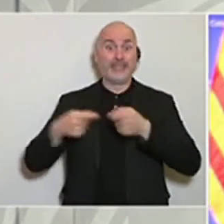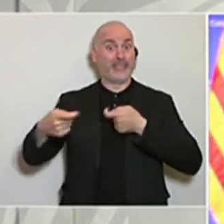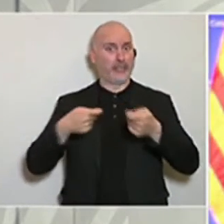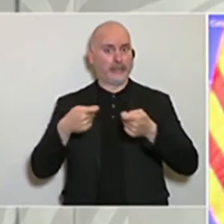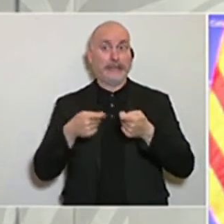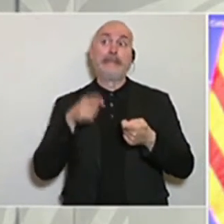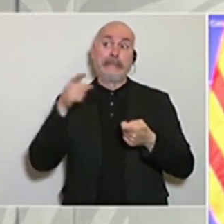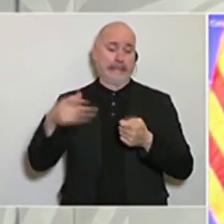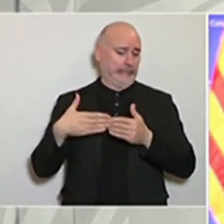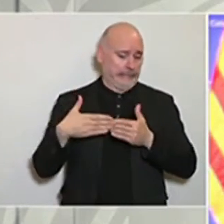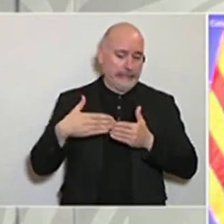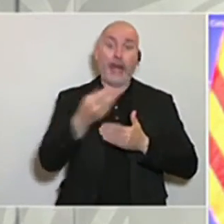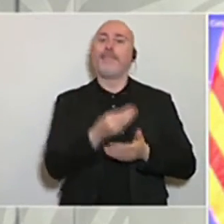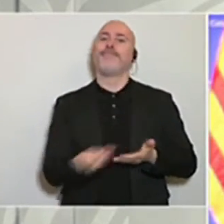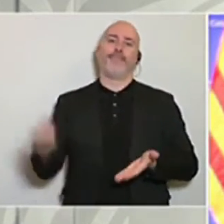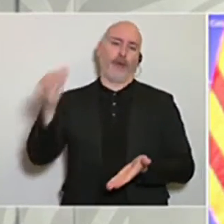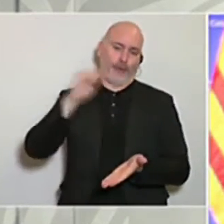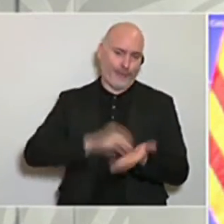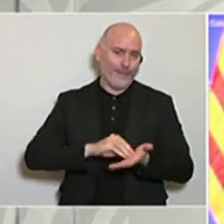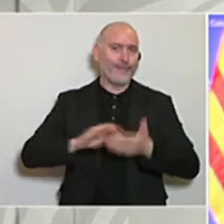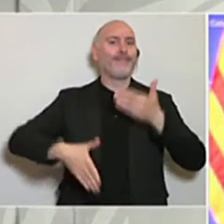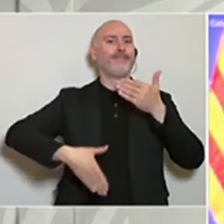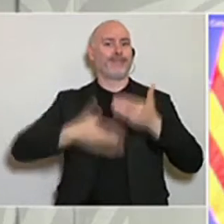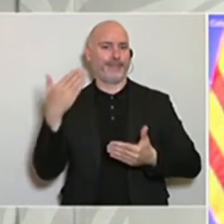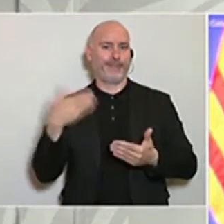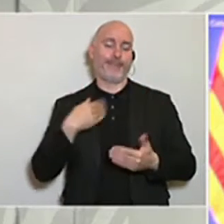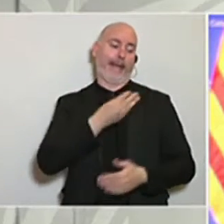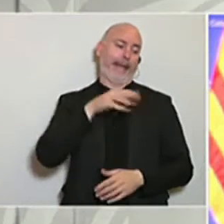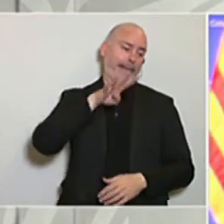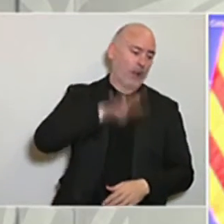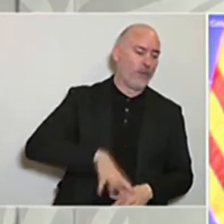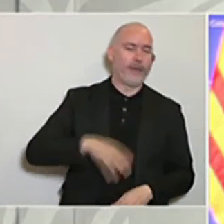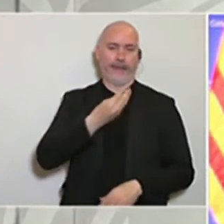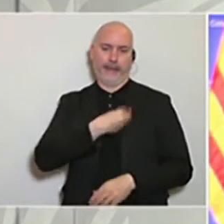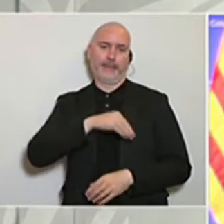restablir probablement un dia entre el govern de Catalunya i el govern de l'estat espanyol.